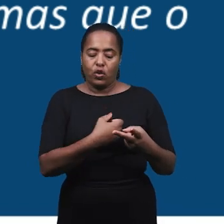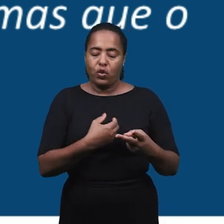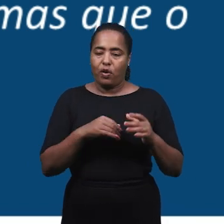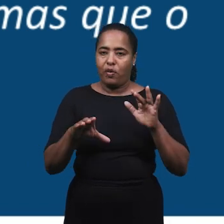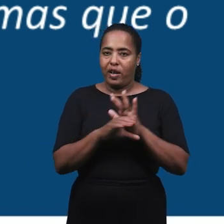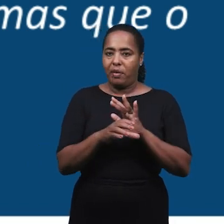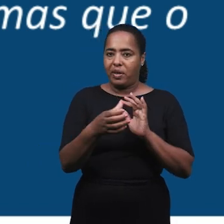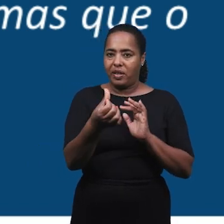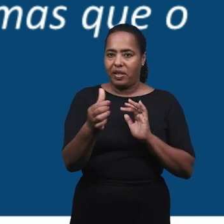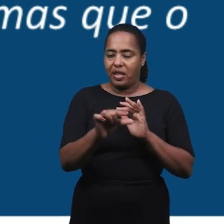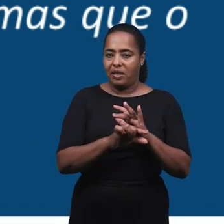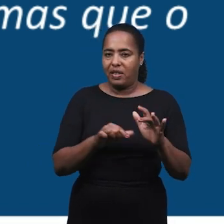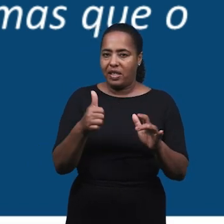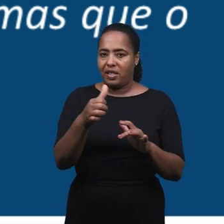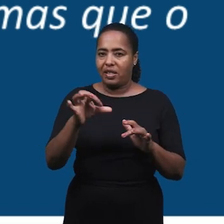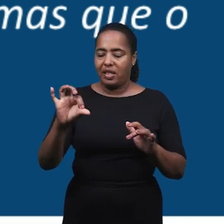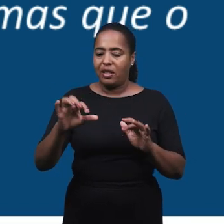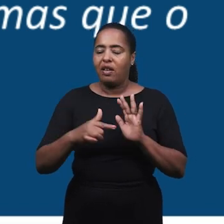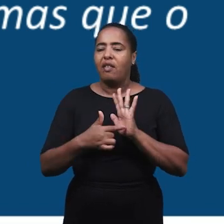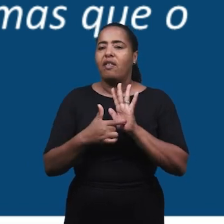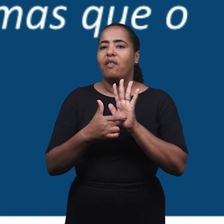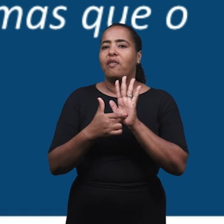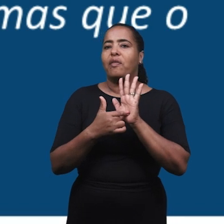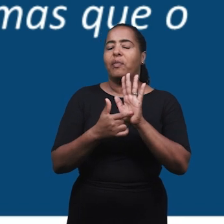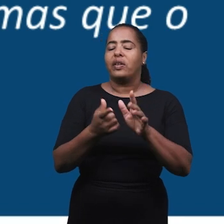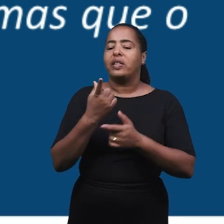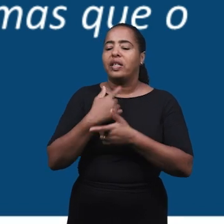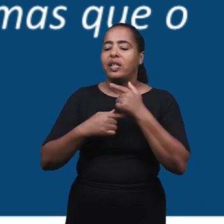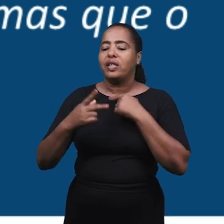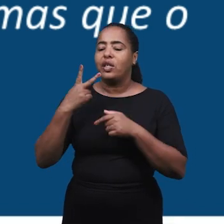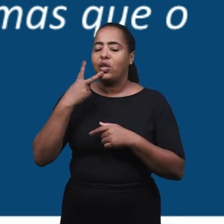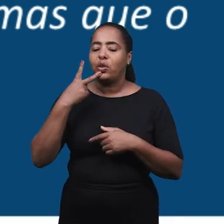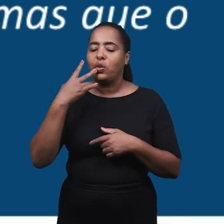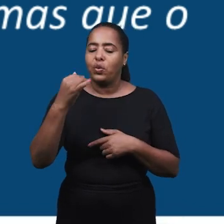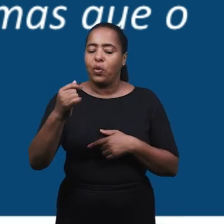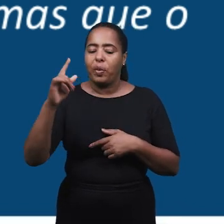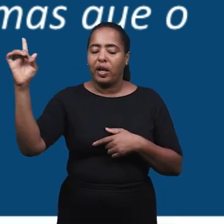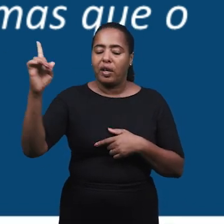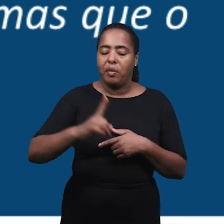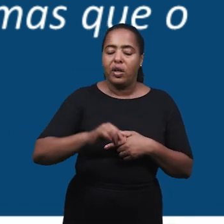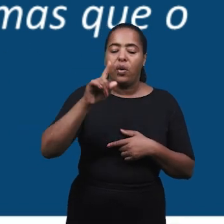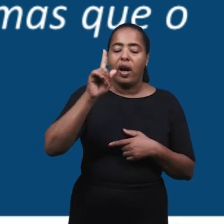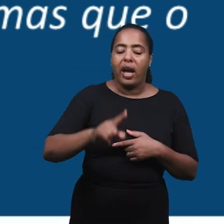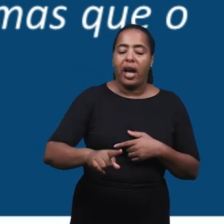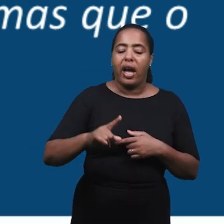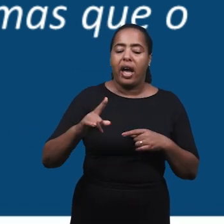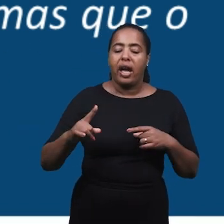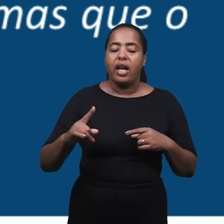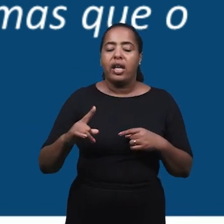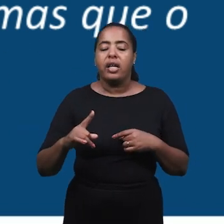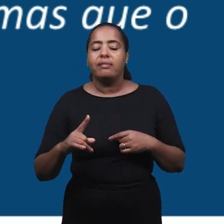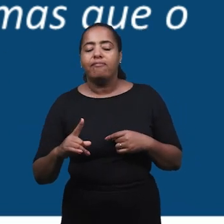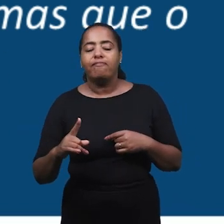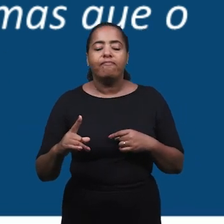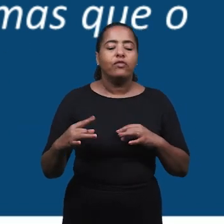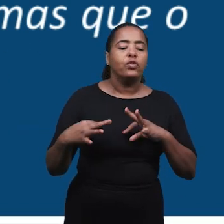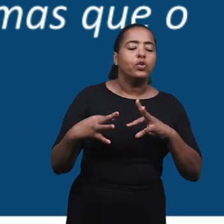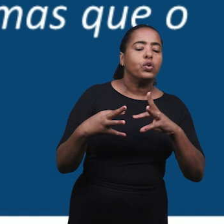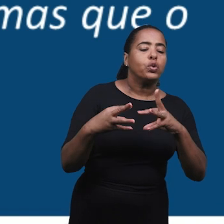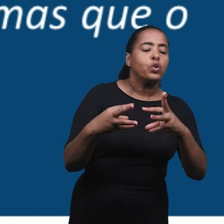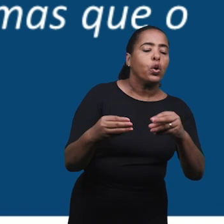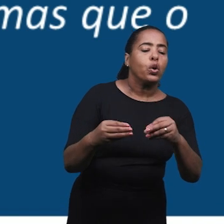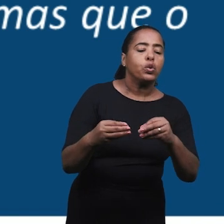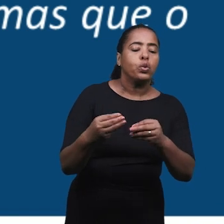Jean 6, verset 39, qui dit, la volonté du Père est qui m'a envoyé